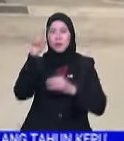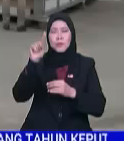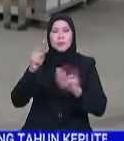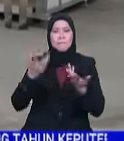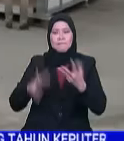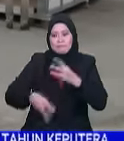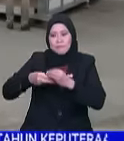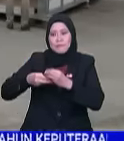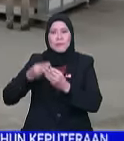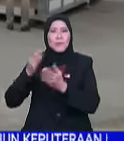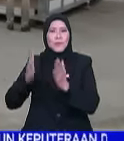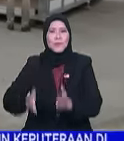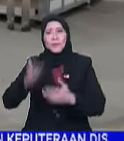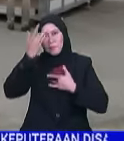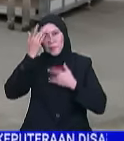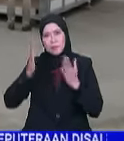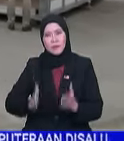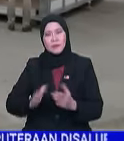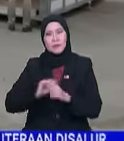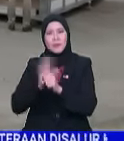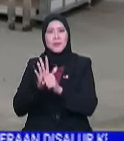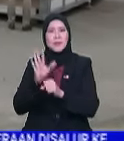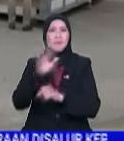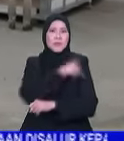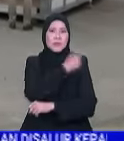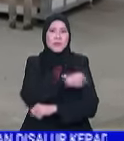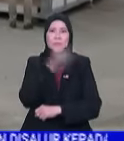pesakit COVID-19 di Hospital Melaka.